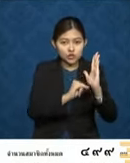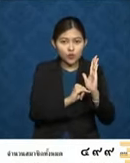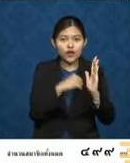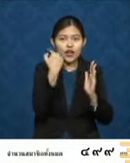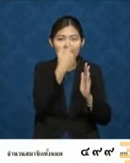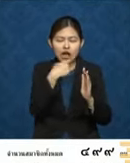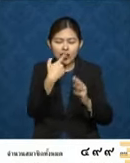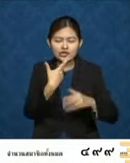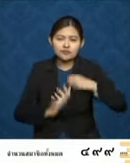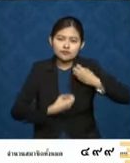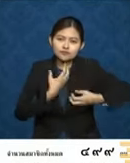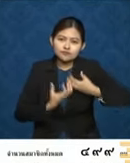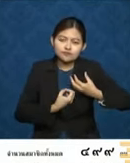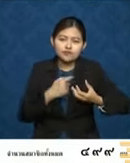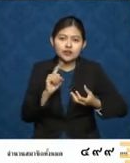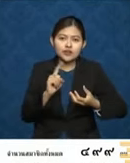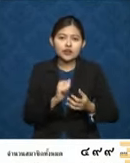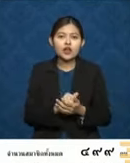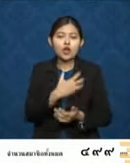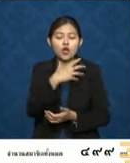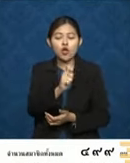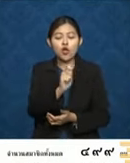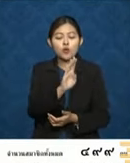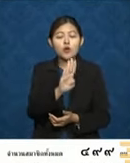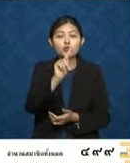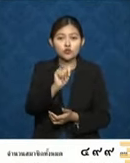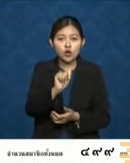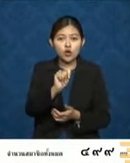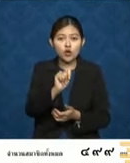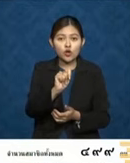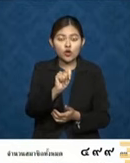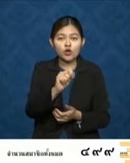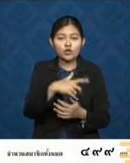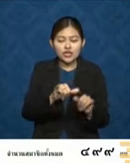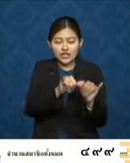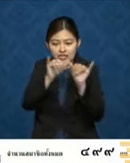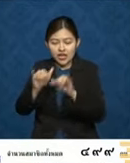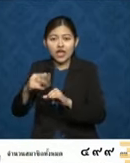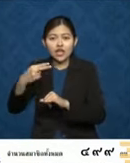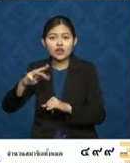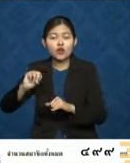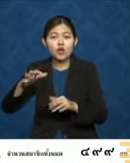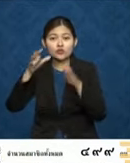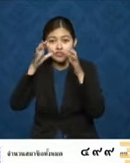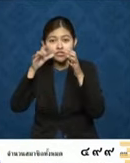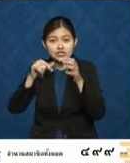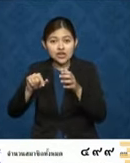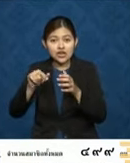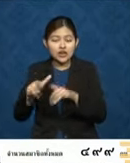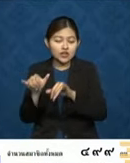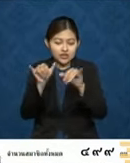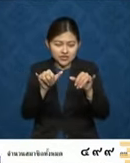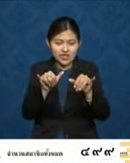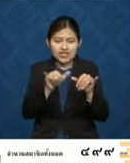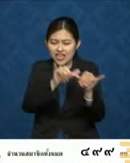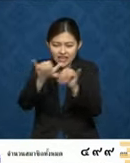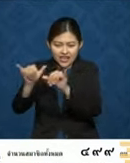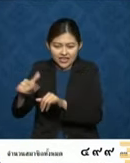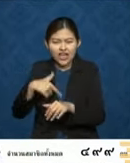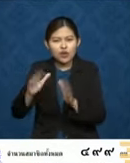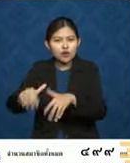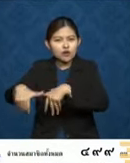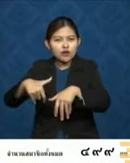คือนะครับอบตสมพงษ์คือย้ายจากหนองเสือไปที่โรงพยาบาลปทุมพี่น้องไปก็เดือดร้อนท่าน